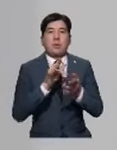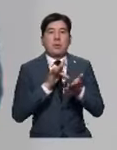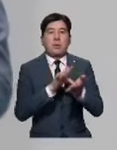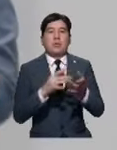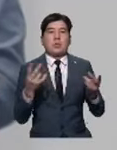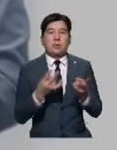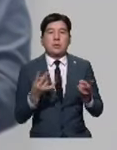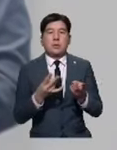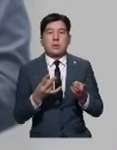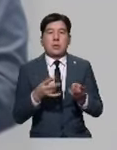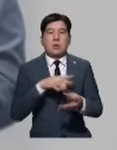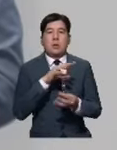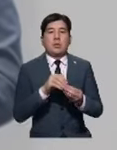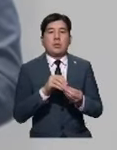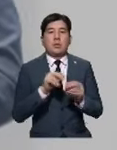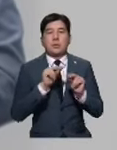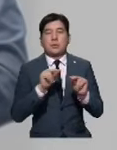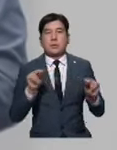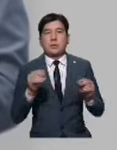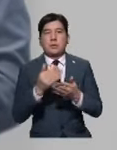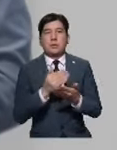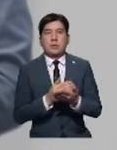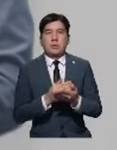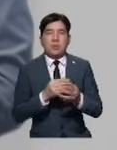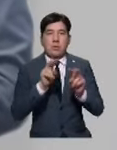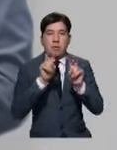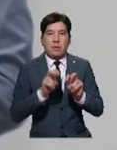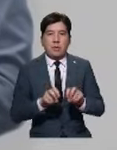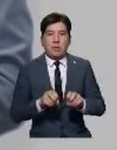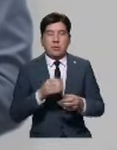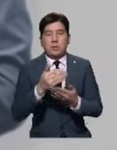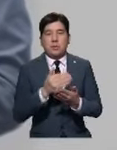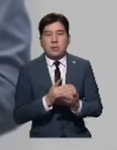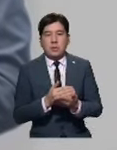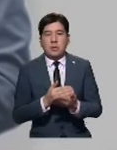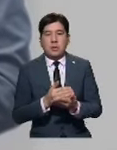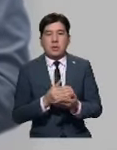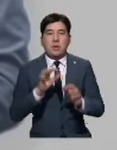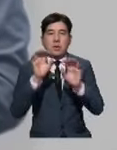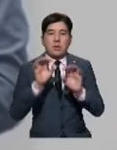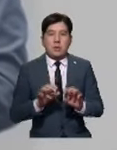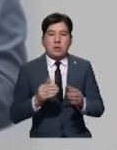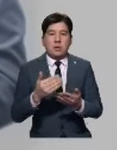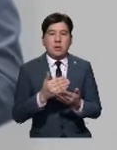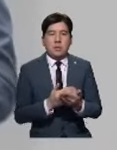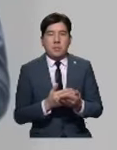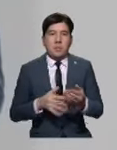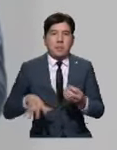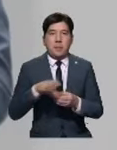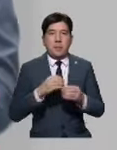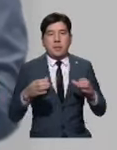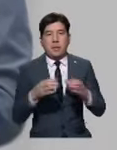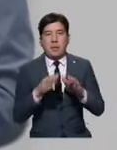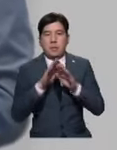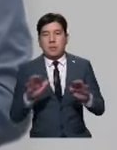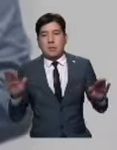барларға қатысты әділет министрлігі қандай да бір арнайы тексеру өткізбейді, бірақ та заңның аясында бір қоғамдық жерлерде ән